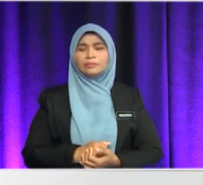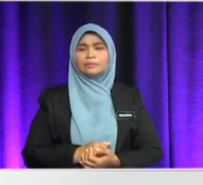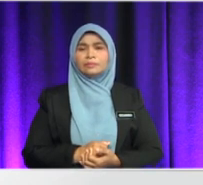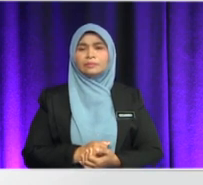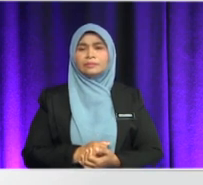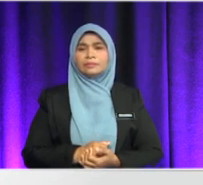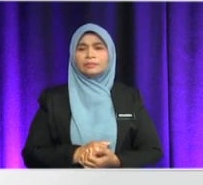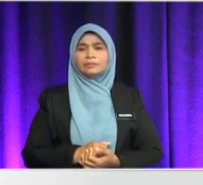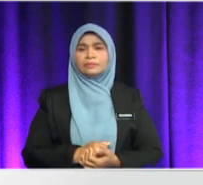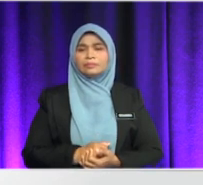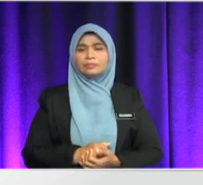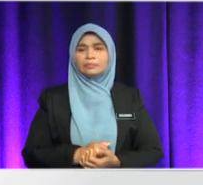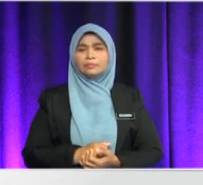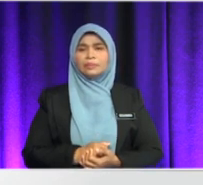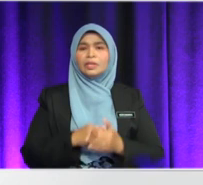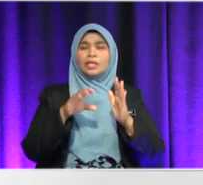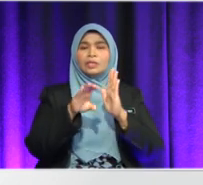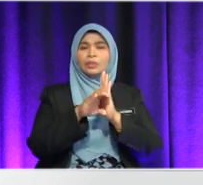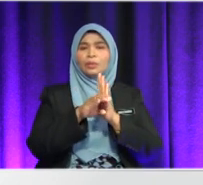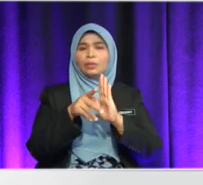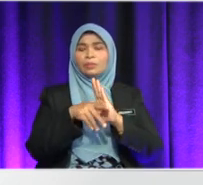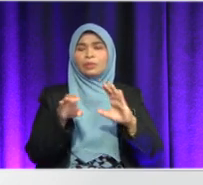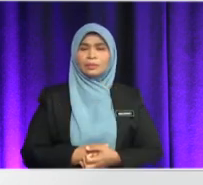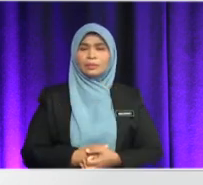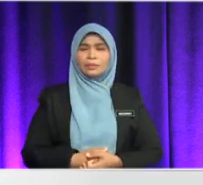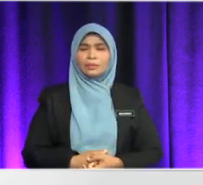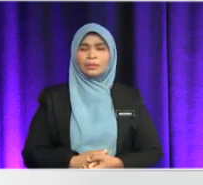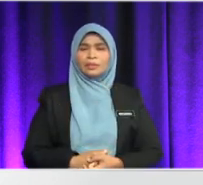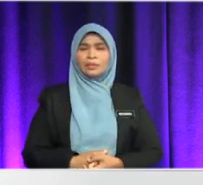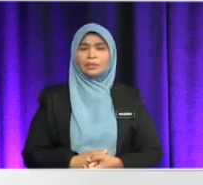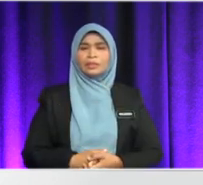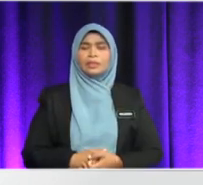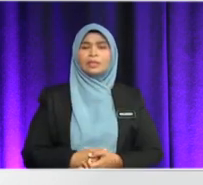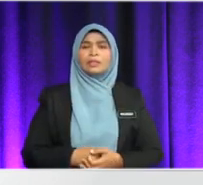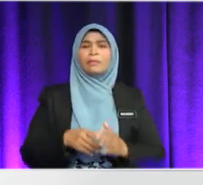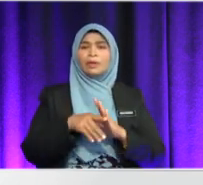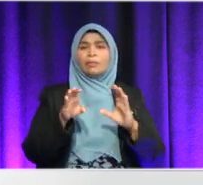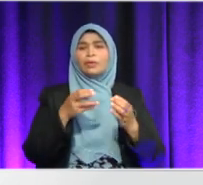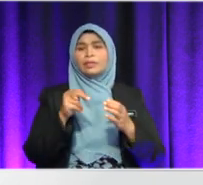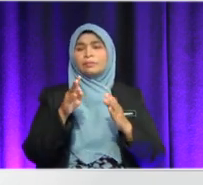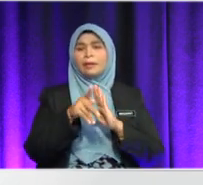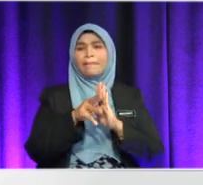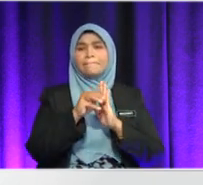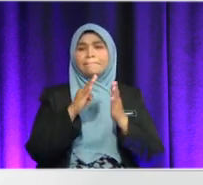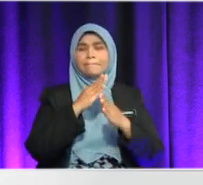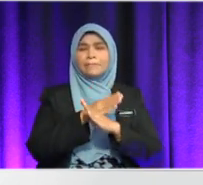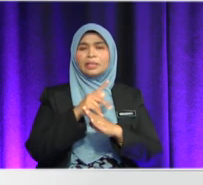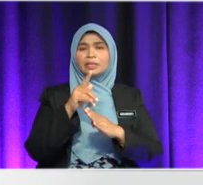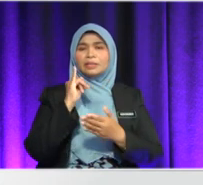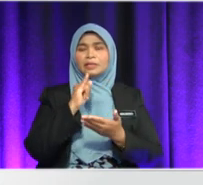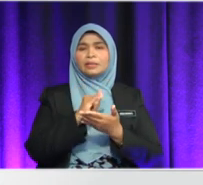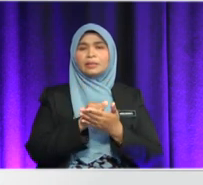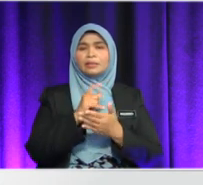Farah sudah perbuatan contoh perbuatan yang boleh membatalkan iman perbuatan yang membatalkan iman ialah sujud kepada